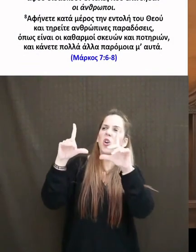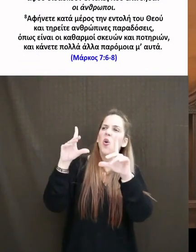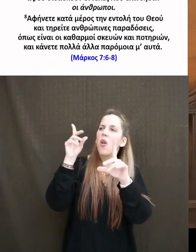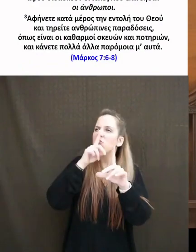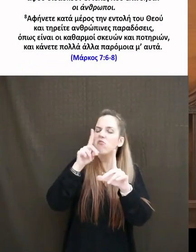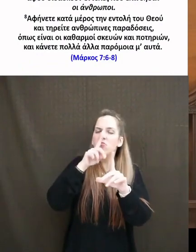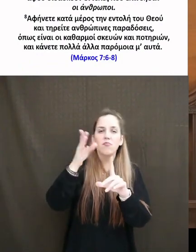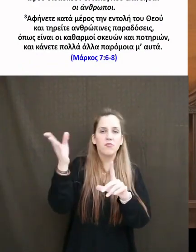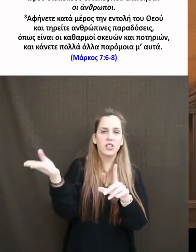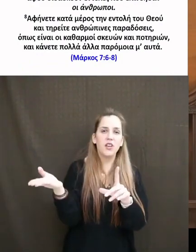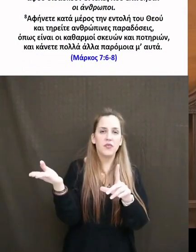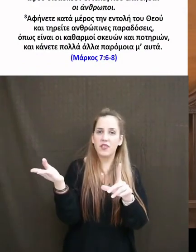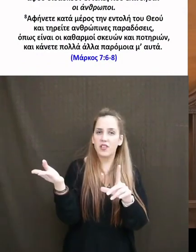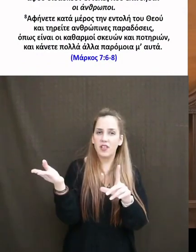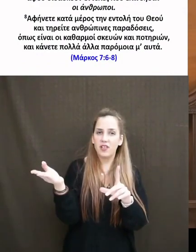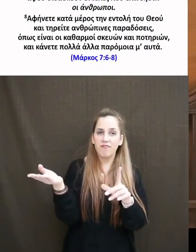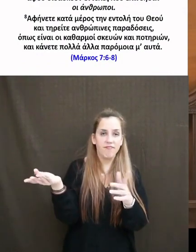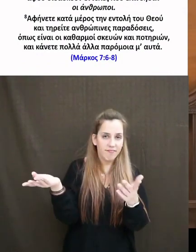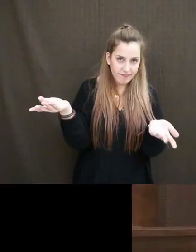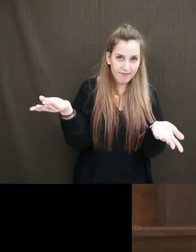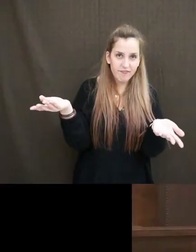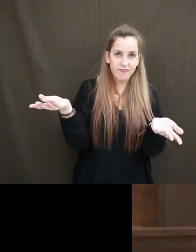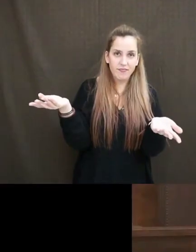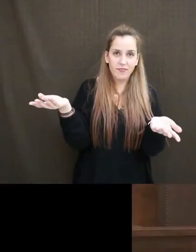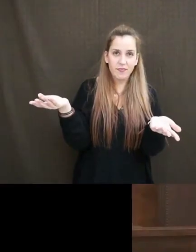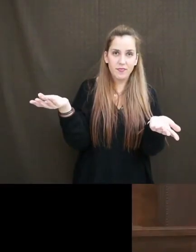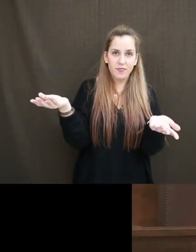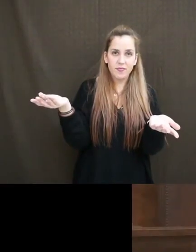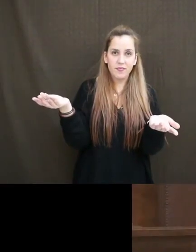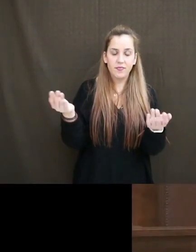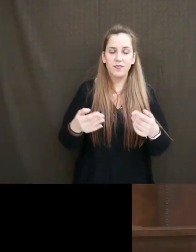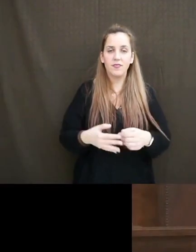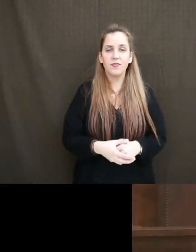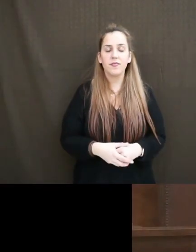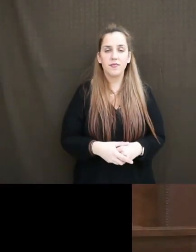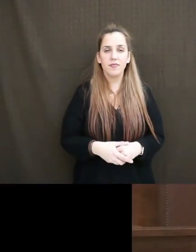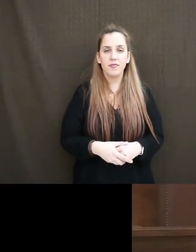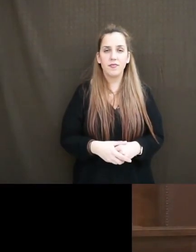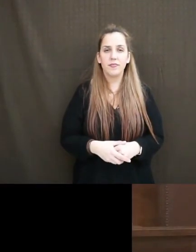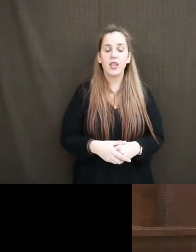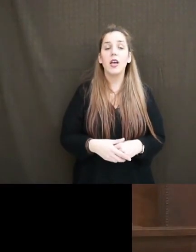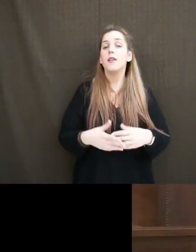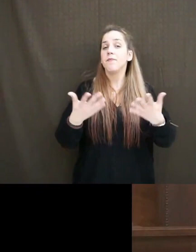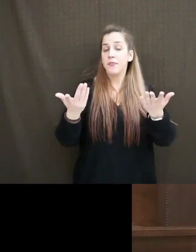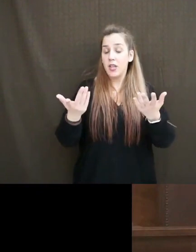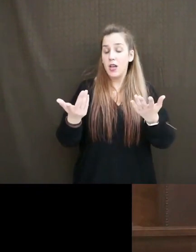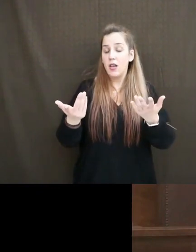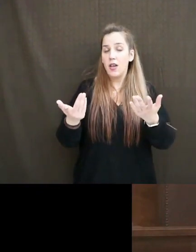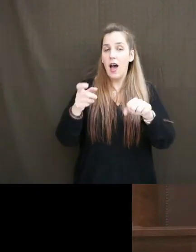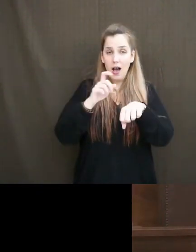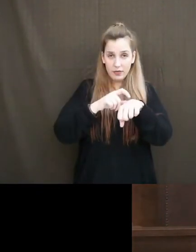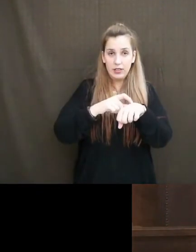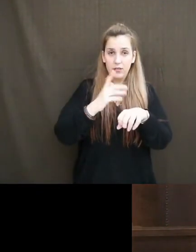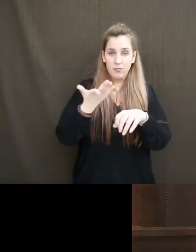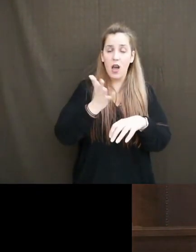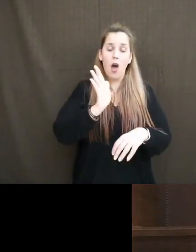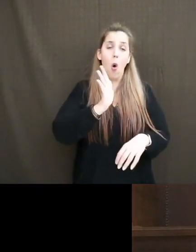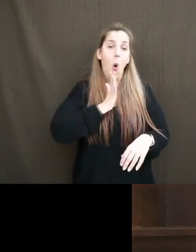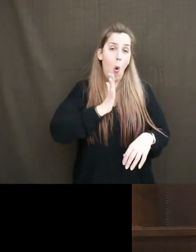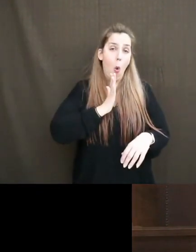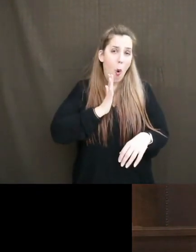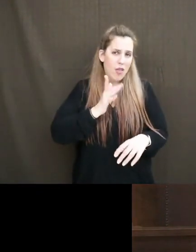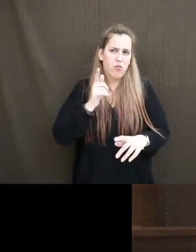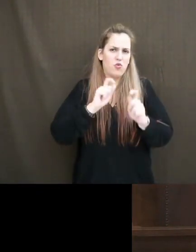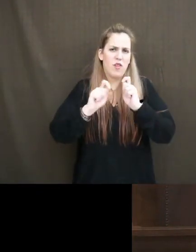ποτηριών, και κάνετε πολλά άλλα παρόμοια με αυτά. Όταν λοιπόν έχεις δημιουργήσει παραδόσεις